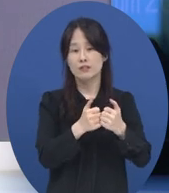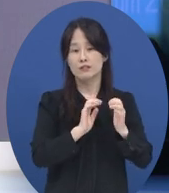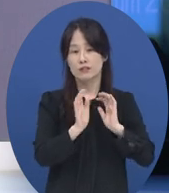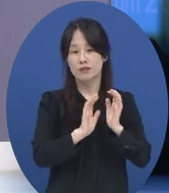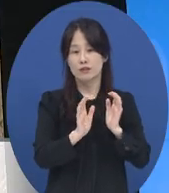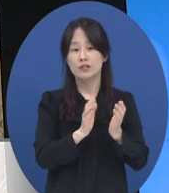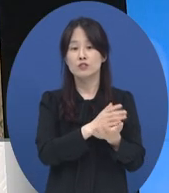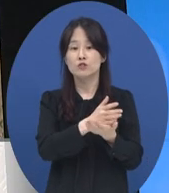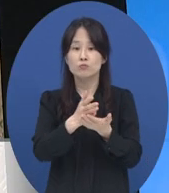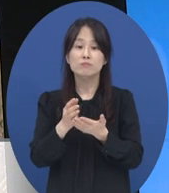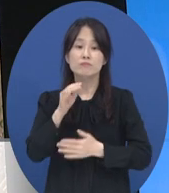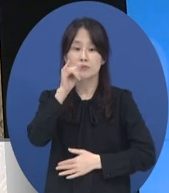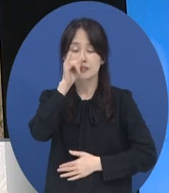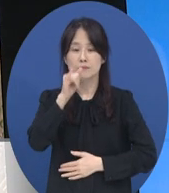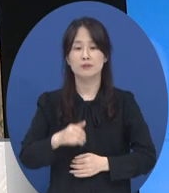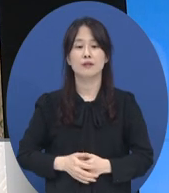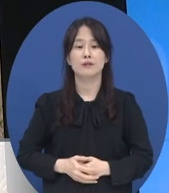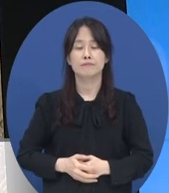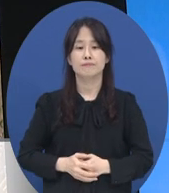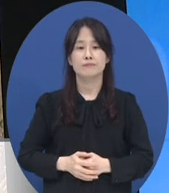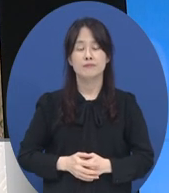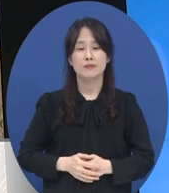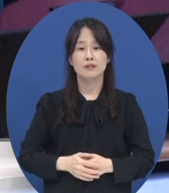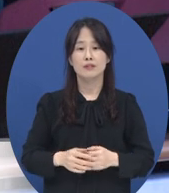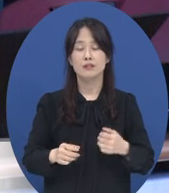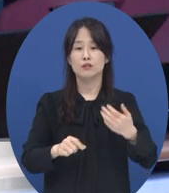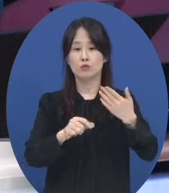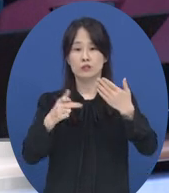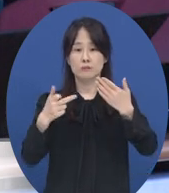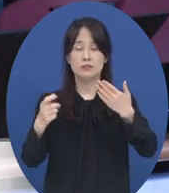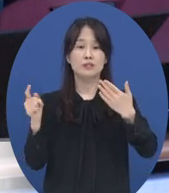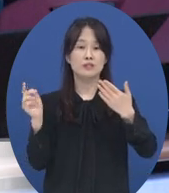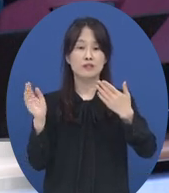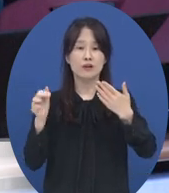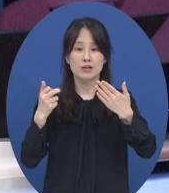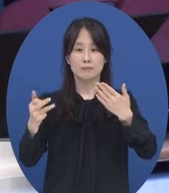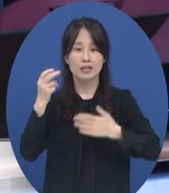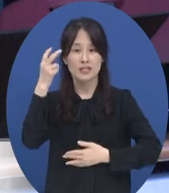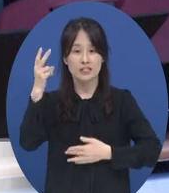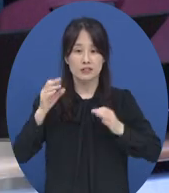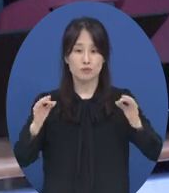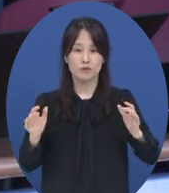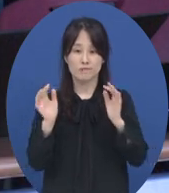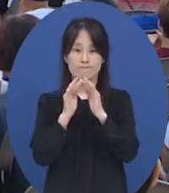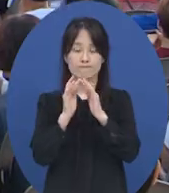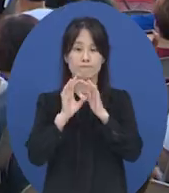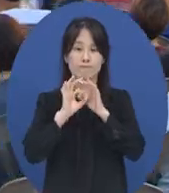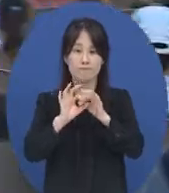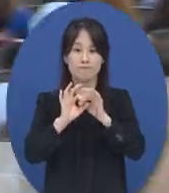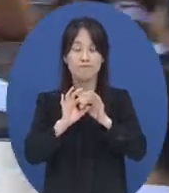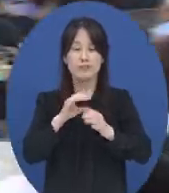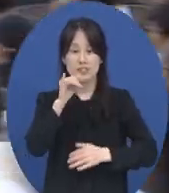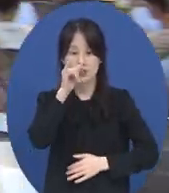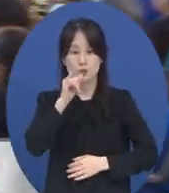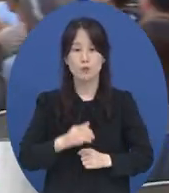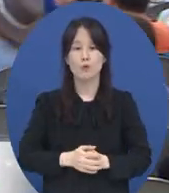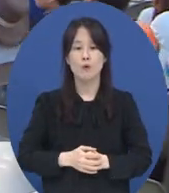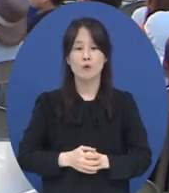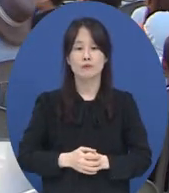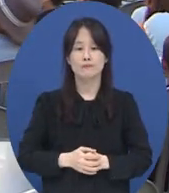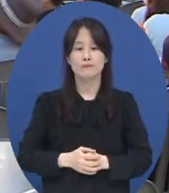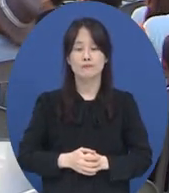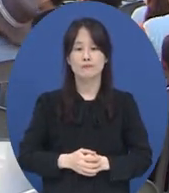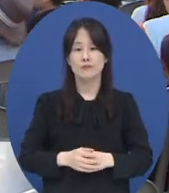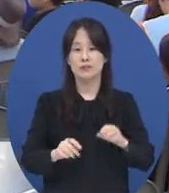학술행사 DMZ 포럼은 오는 17일부터 18일까지 이틀간 온라인으로 진행되고 라이브 인 DMZ는